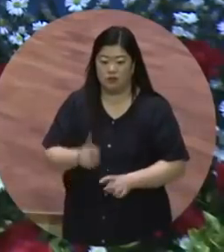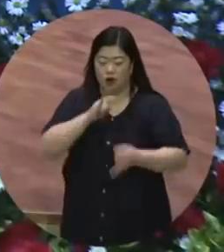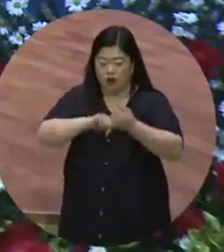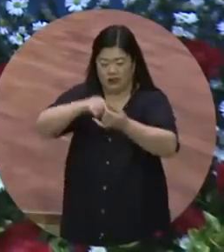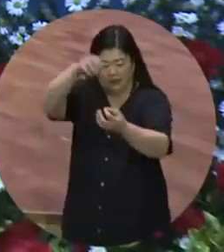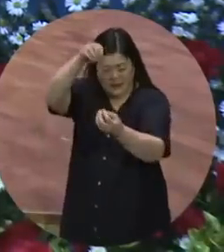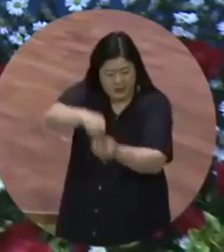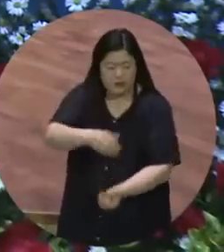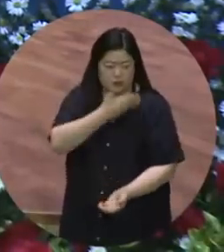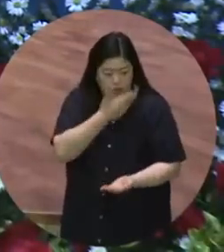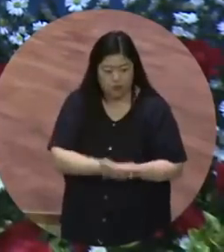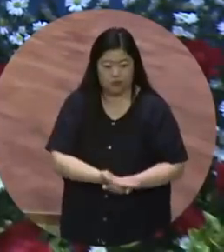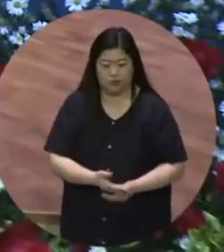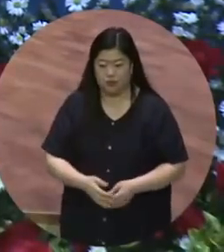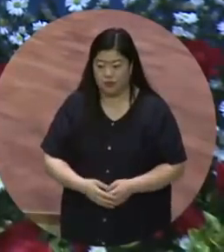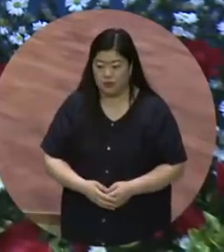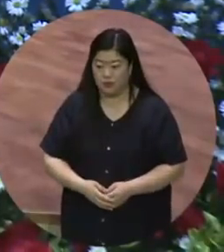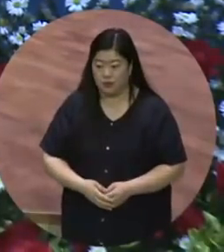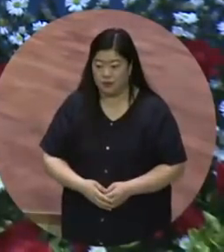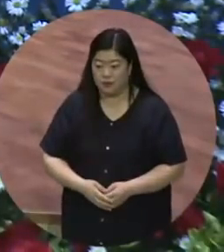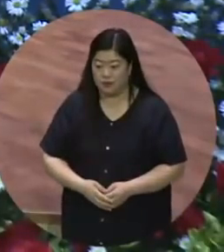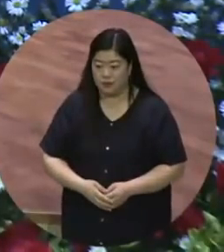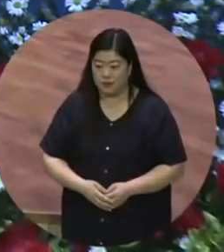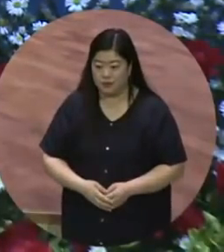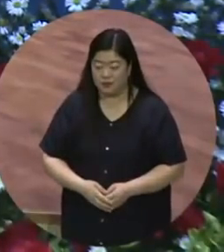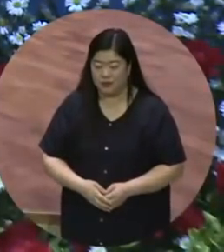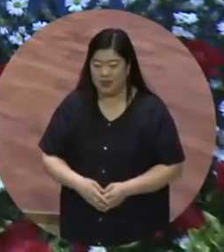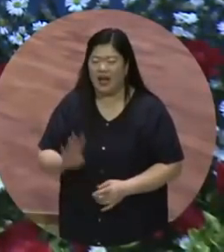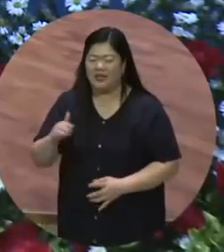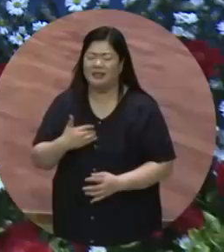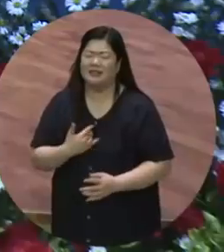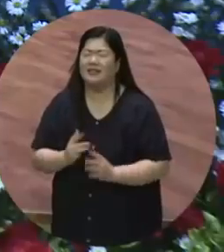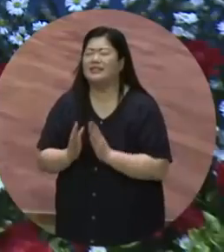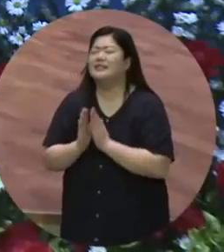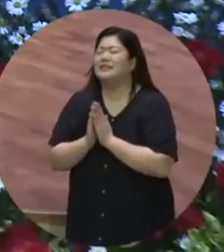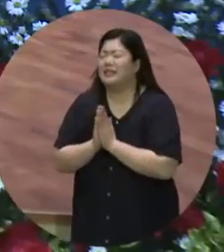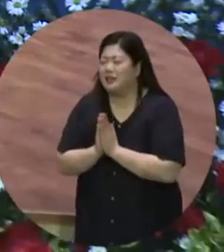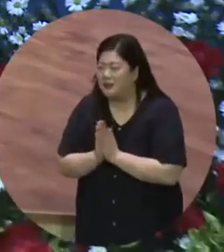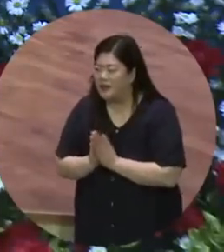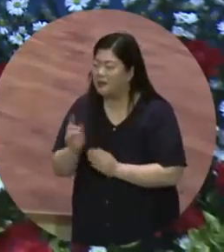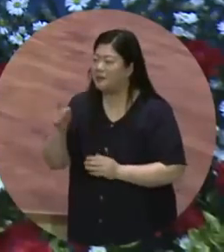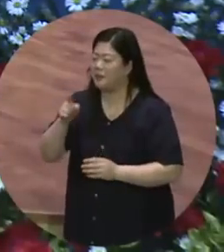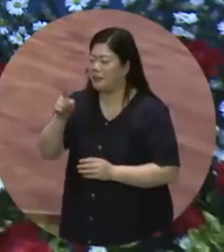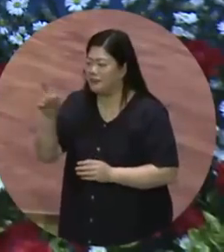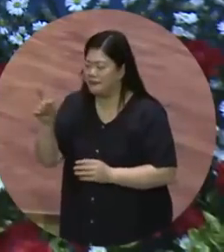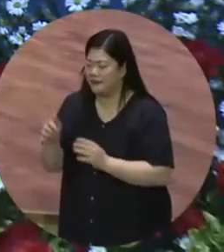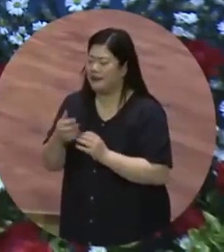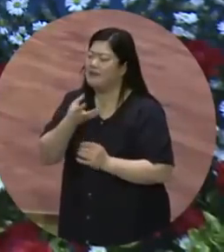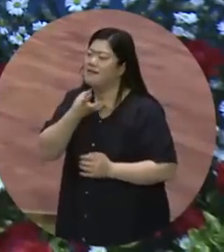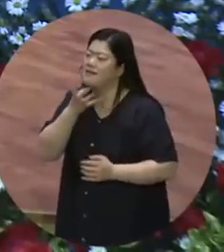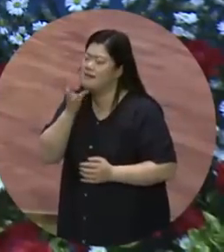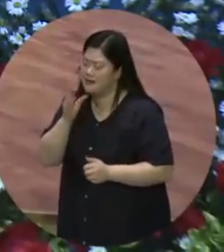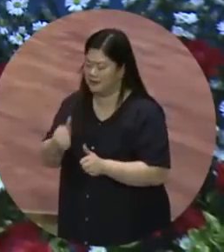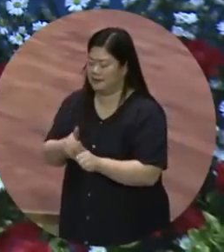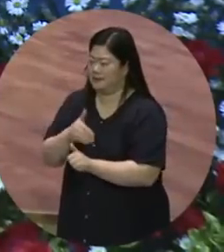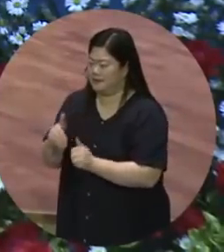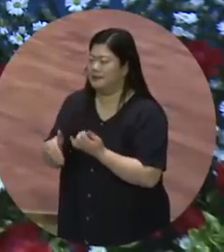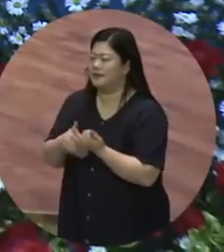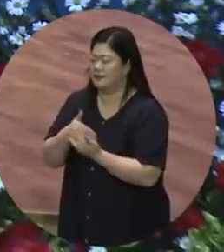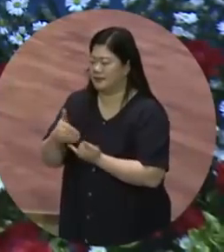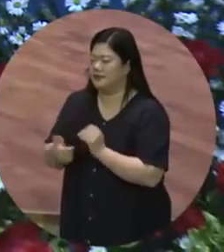자, 오늘 본문에 보면 오늘 우리 교회 안에 있는 노총각 노총애들 또 아직도 자녀가 없는 가정들 소망 가지시